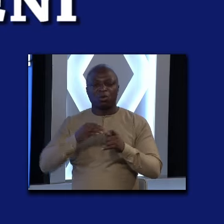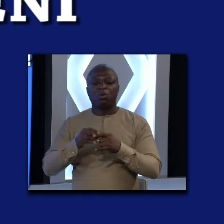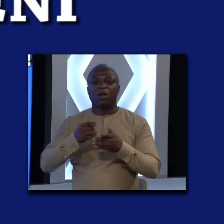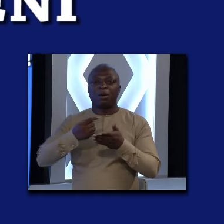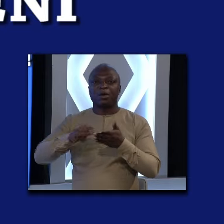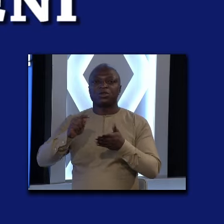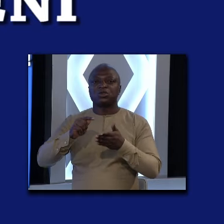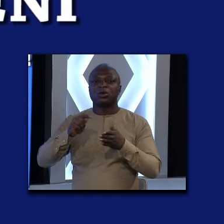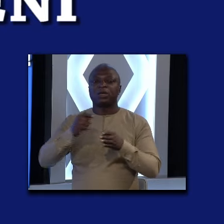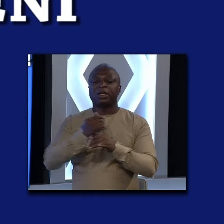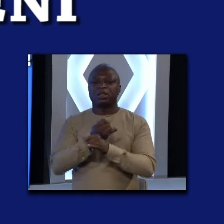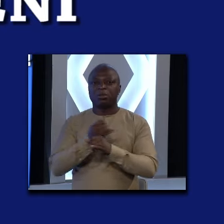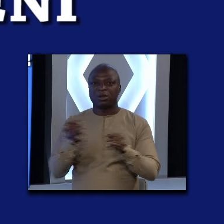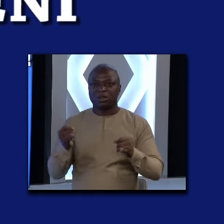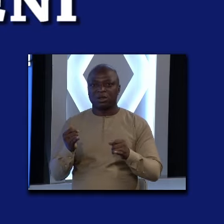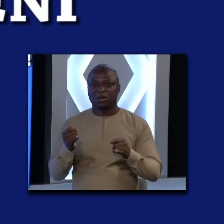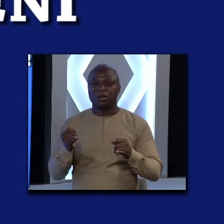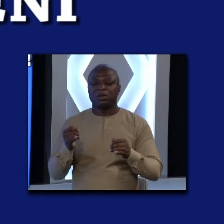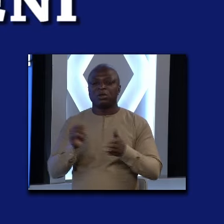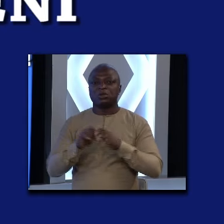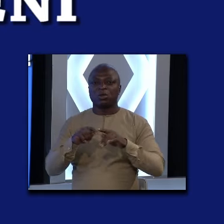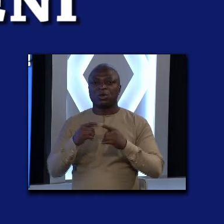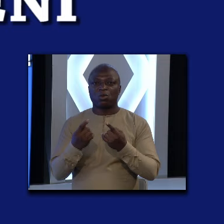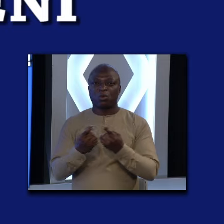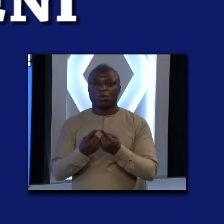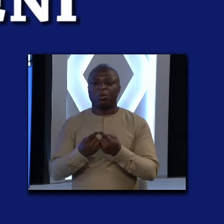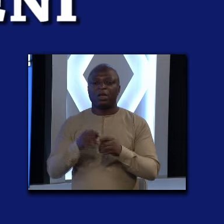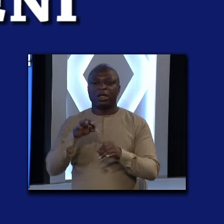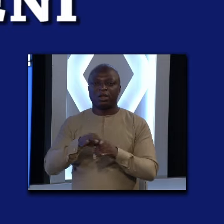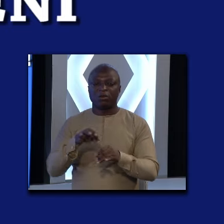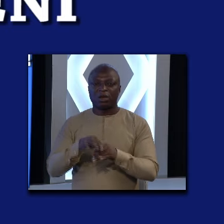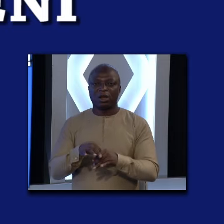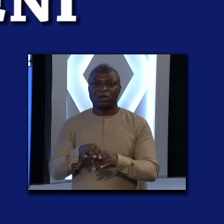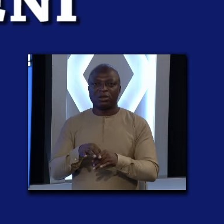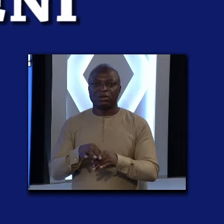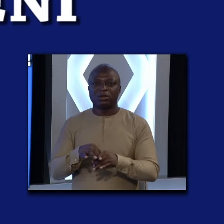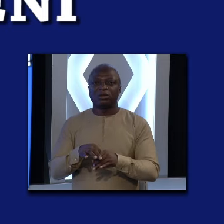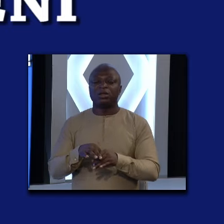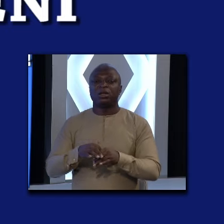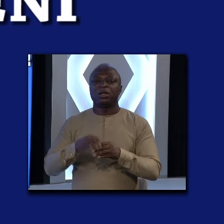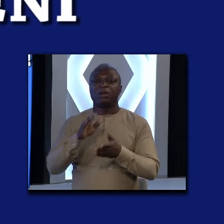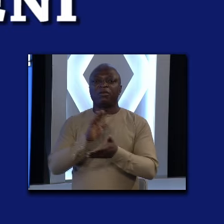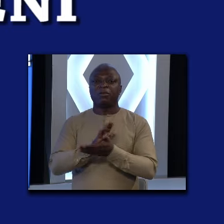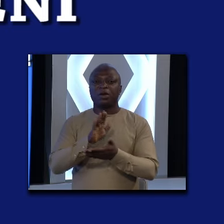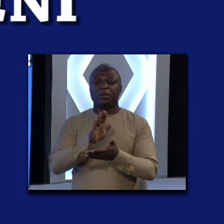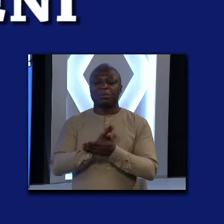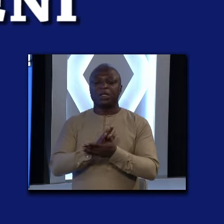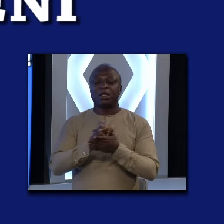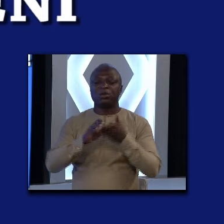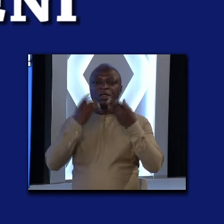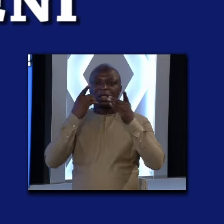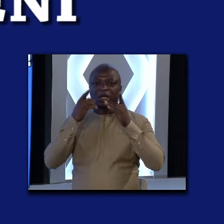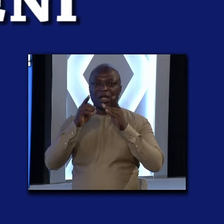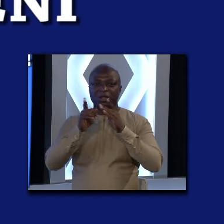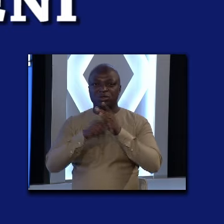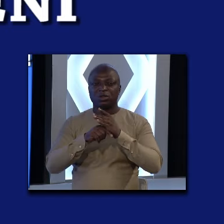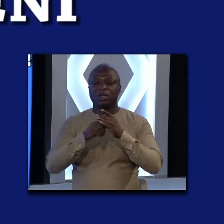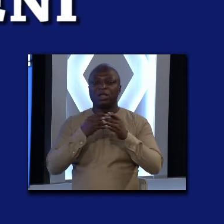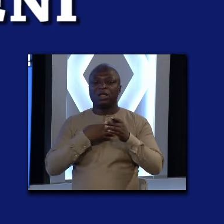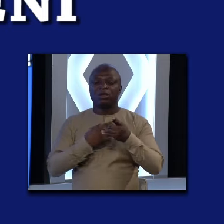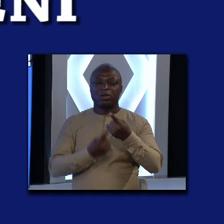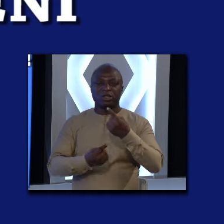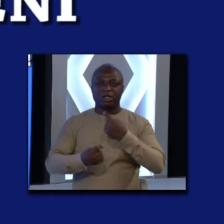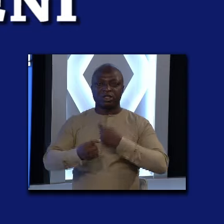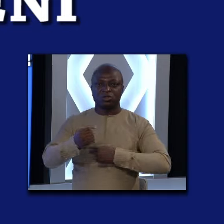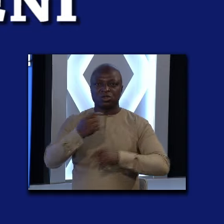mention indépendant, la circonscription électorale. Les formulaires de déclaration et de